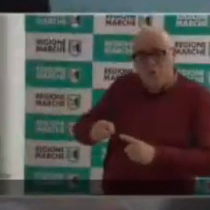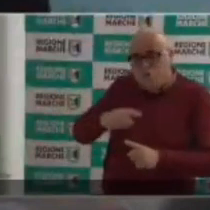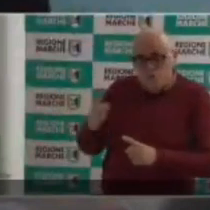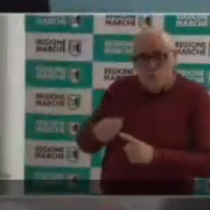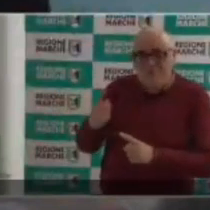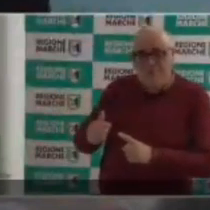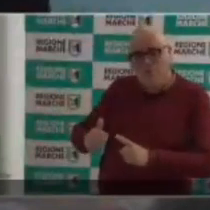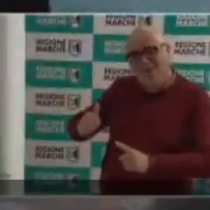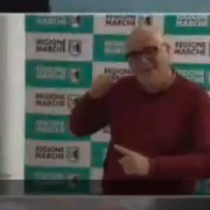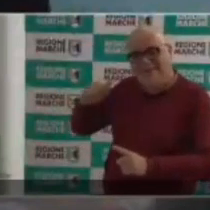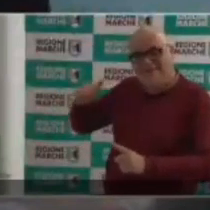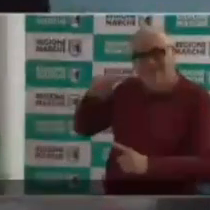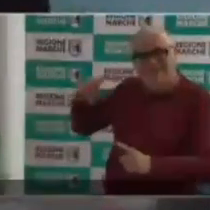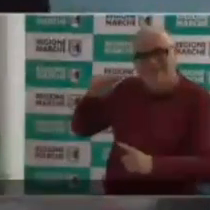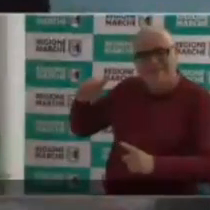volontariato,